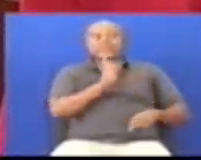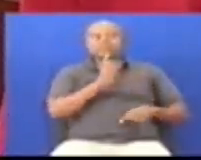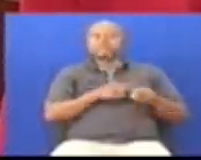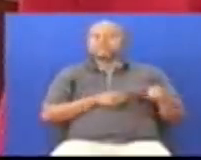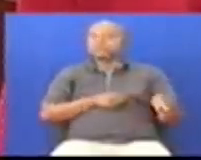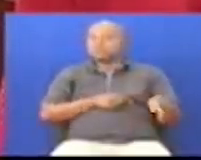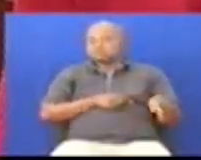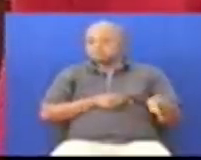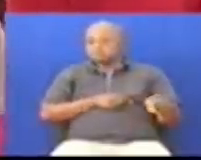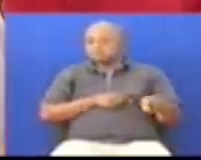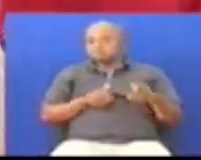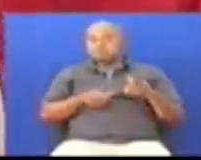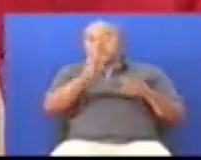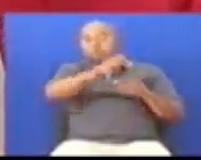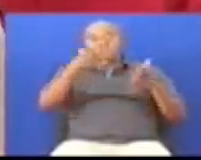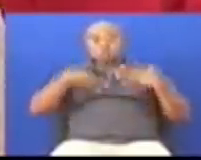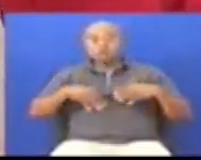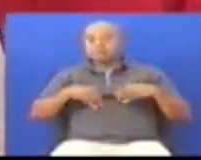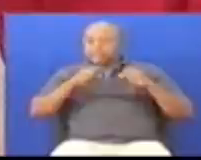Watu wa afya you own it.